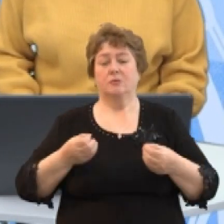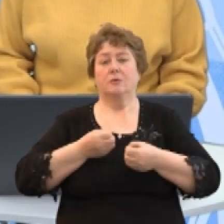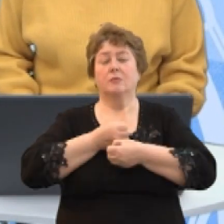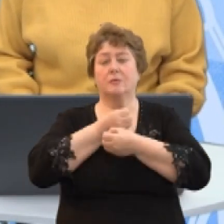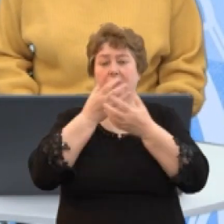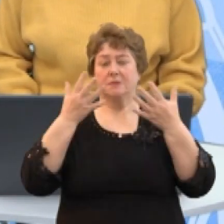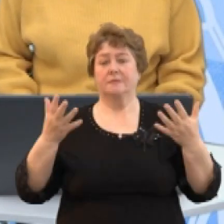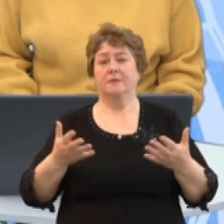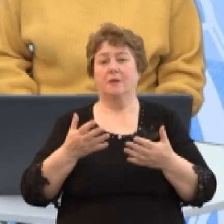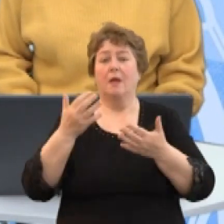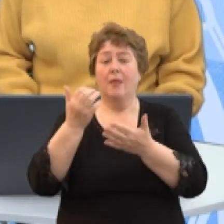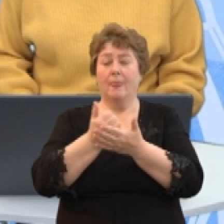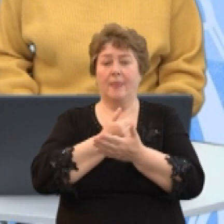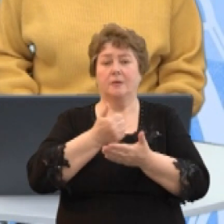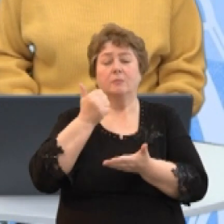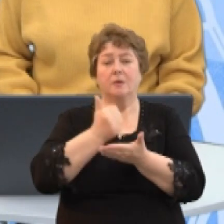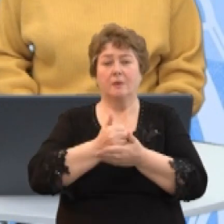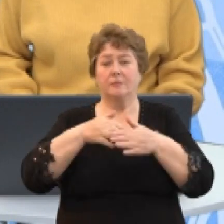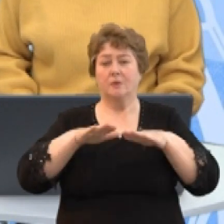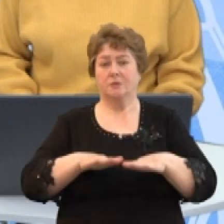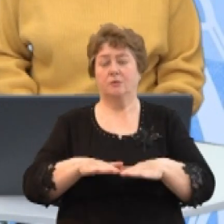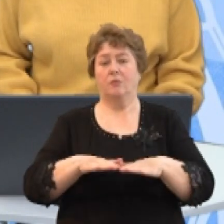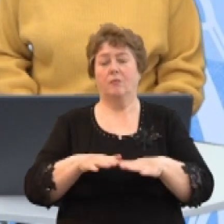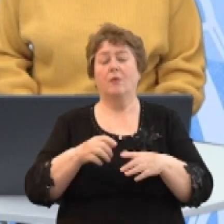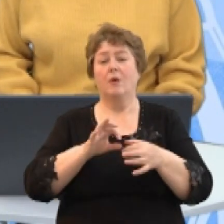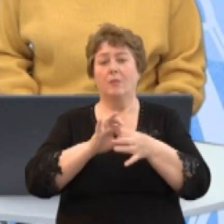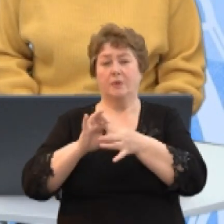тоже найдем грамматическую основу